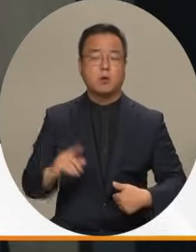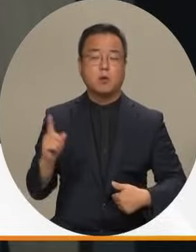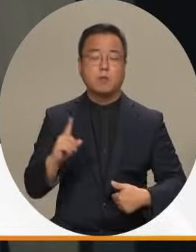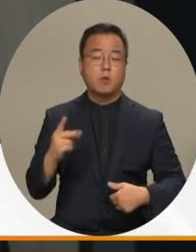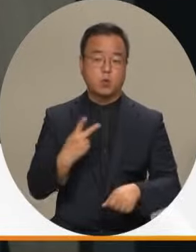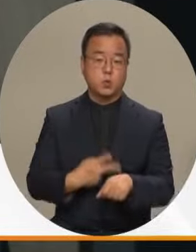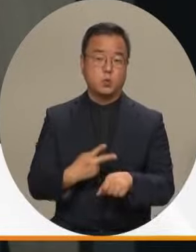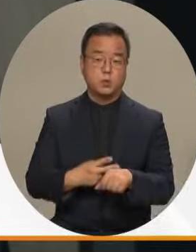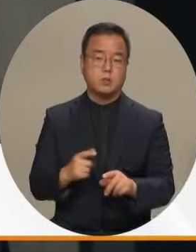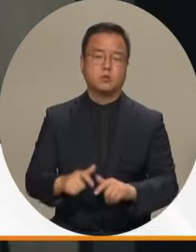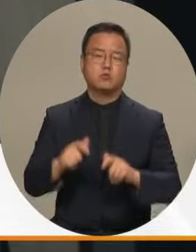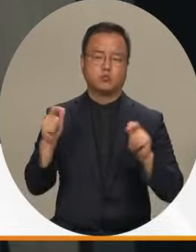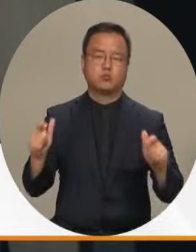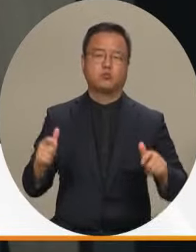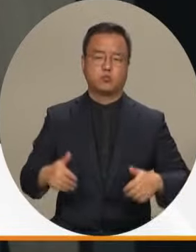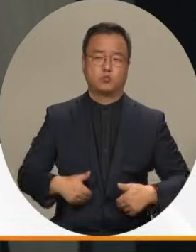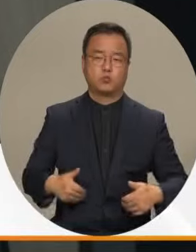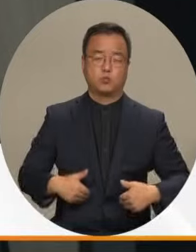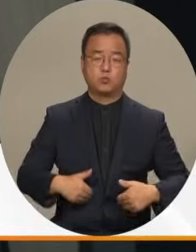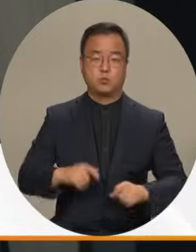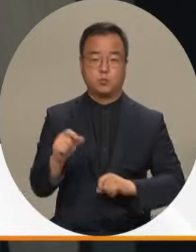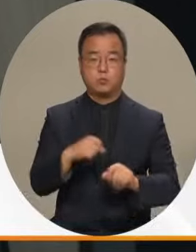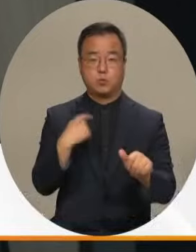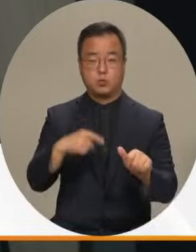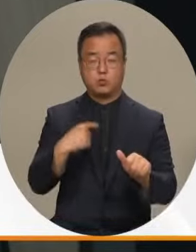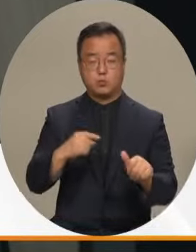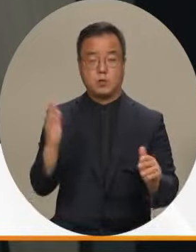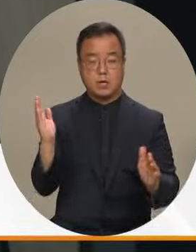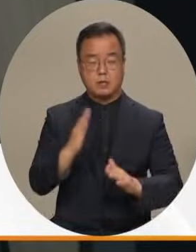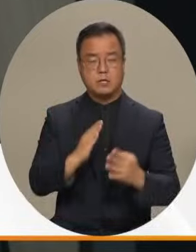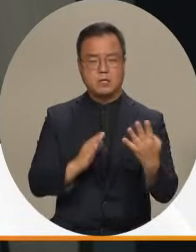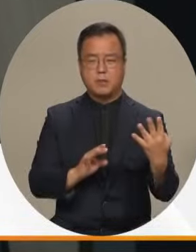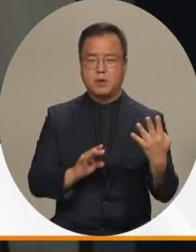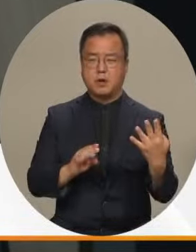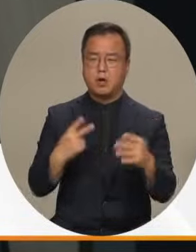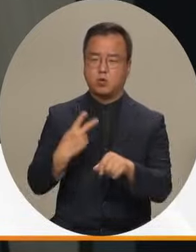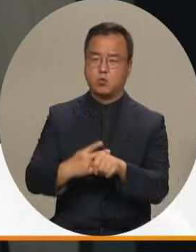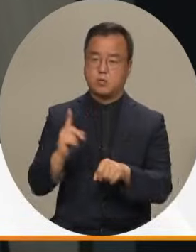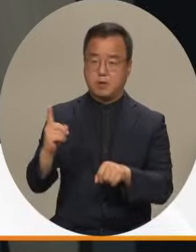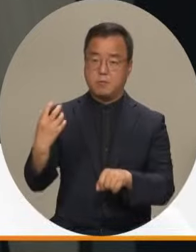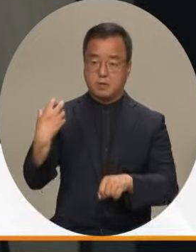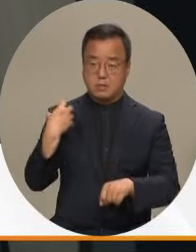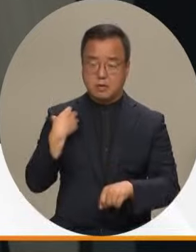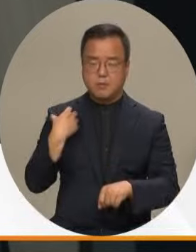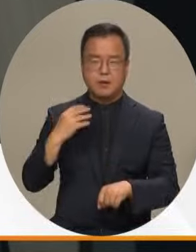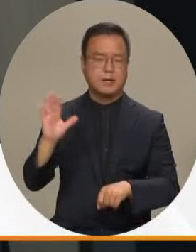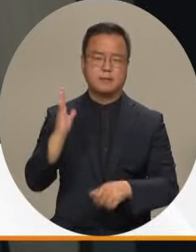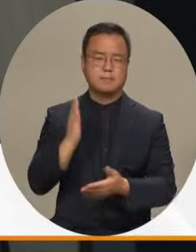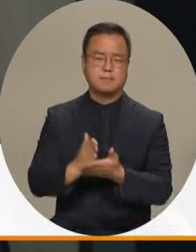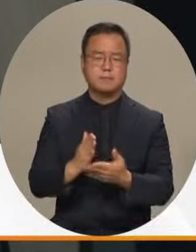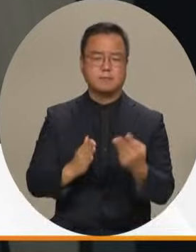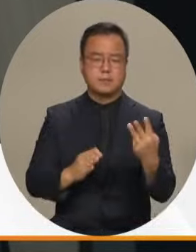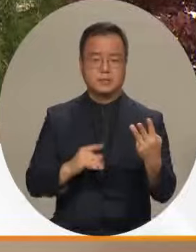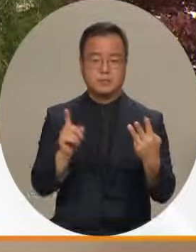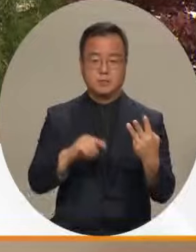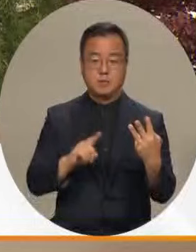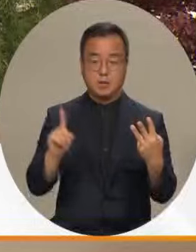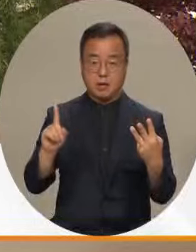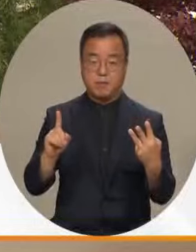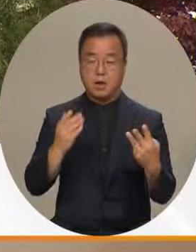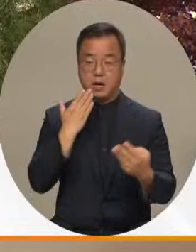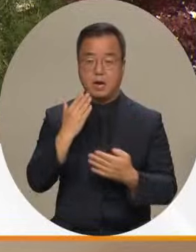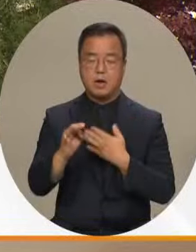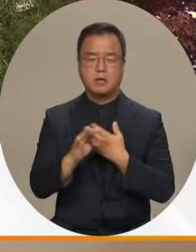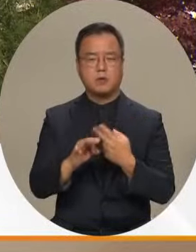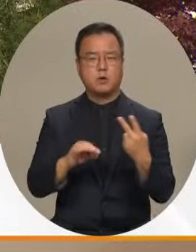인력의 충원입니다. 특수교육 대상자 4명당 1명이라는 교사도 보다 뭐 3명이라든지 더 가능하다면